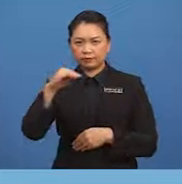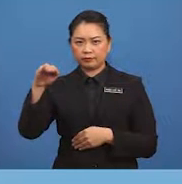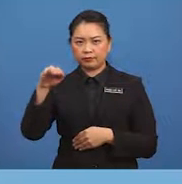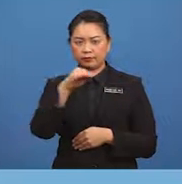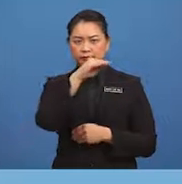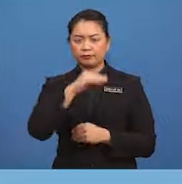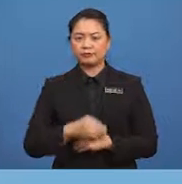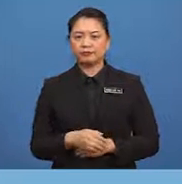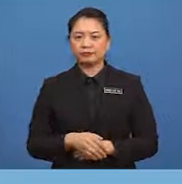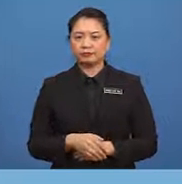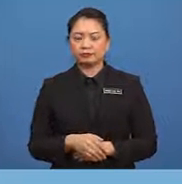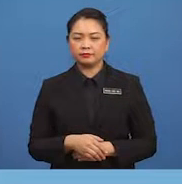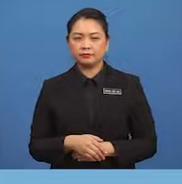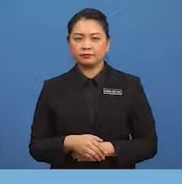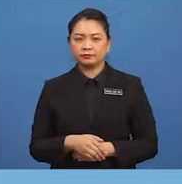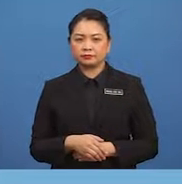satah khatulistiwa.